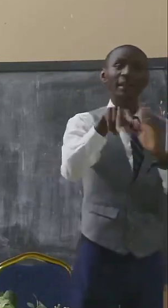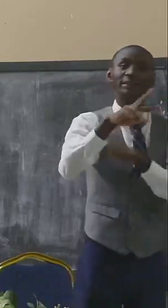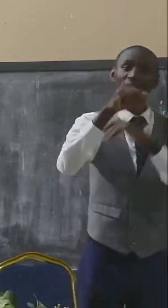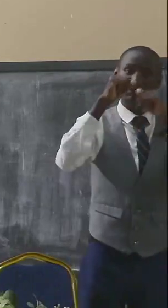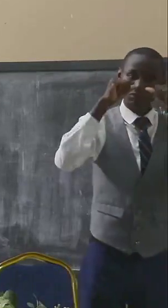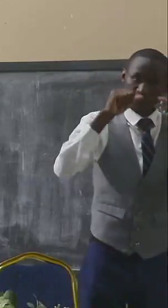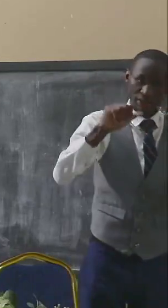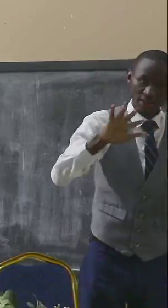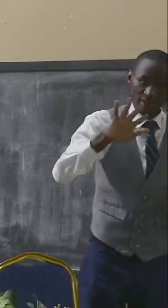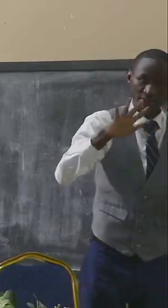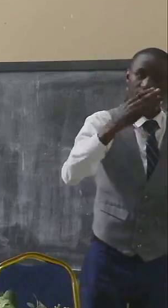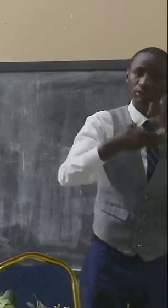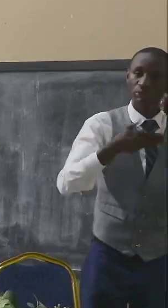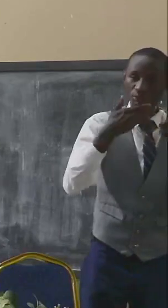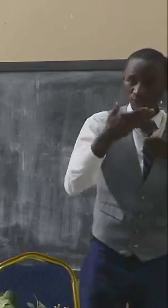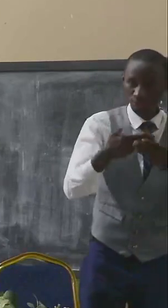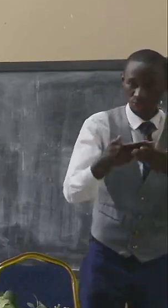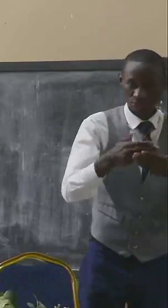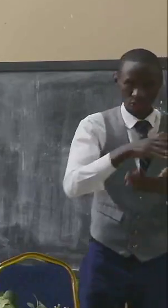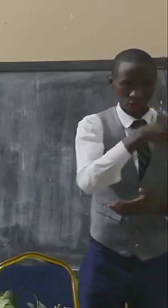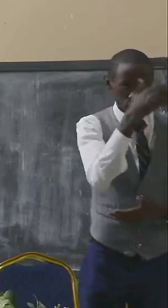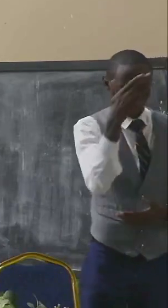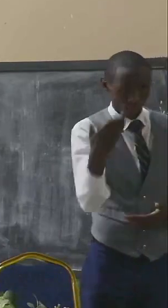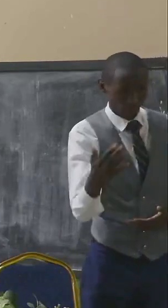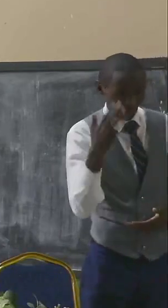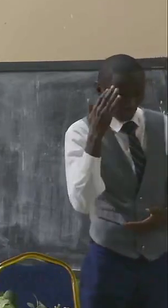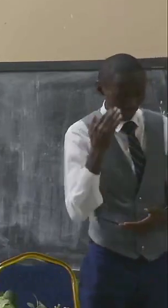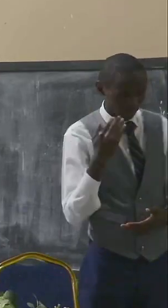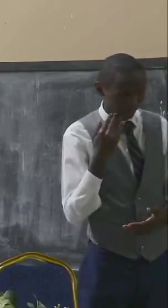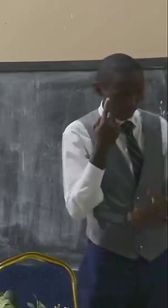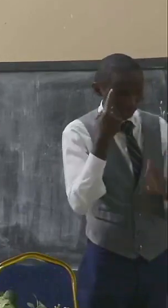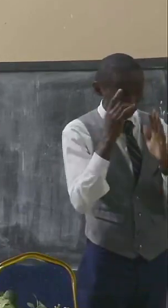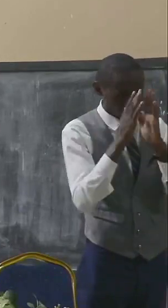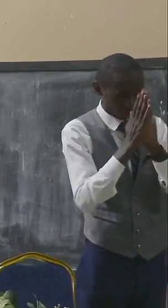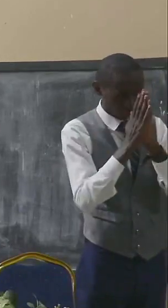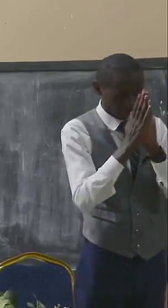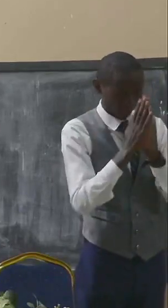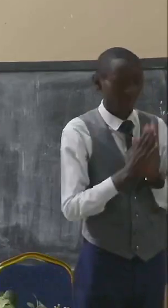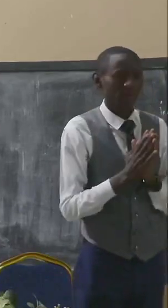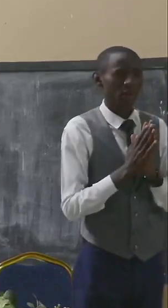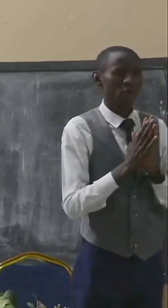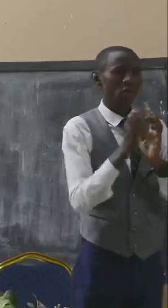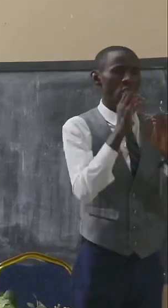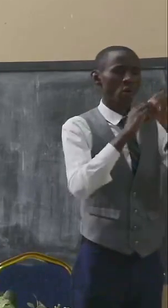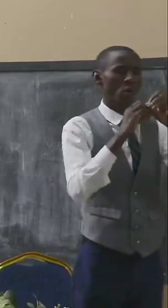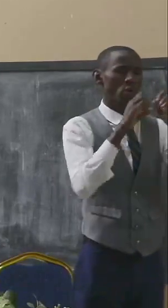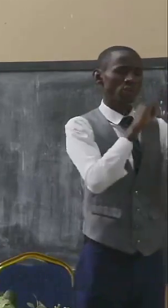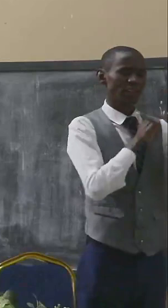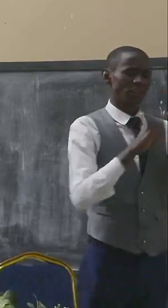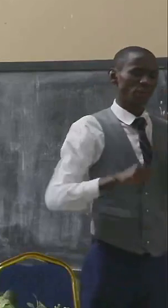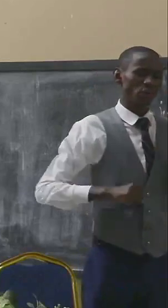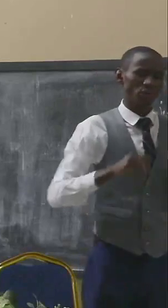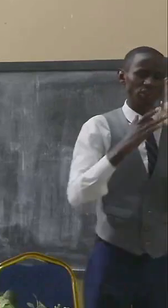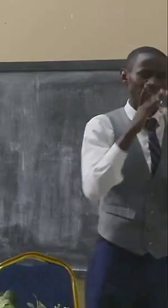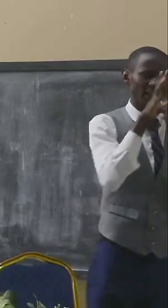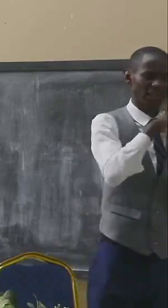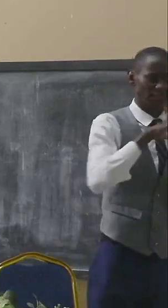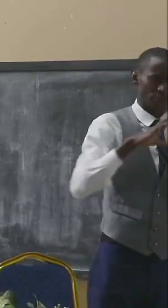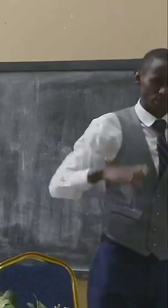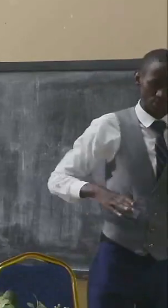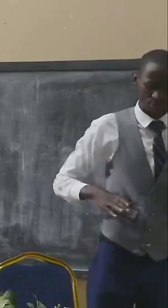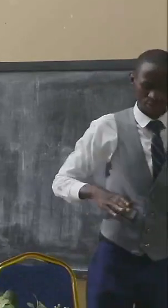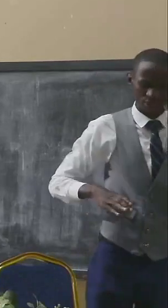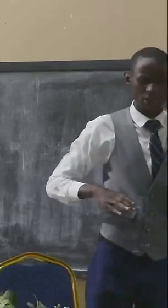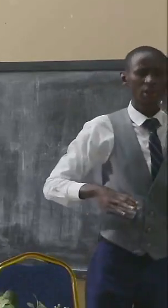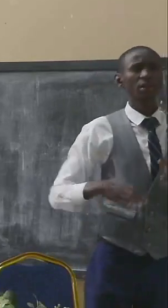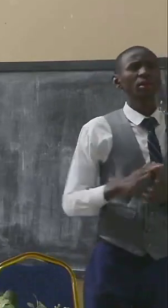bénisse. Mungu awabariki. Nous allons courber nos têtes pour la prière. Tutainamishwa vichwa vyetu juu ya maombi. Seigneur Jésus-Christ. Bwana Yesu Kristo. Toi